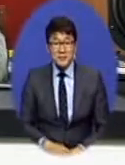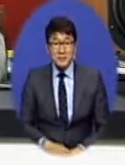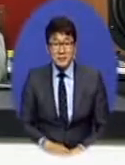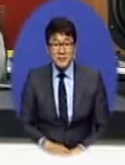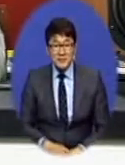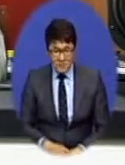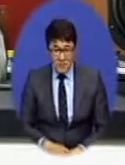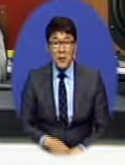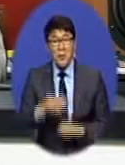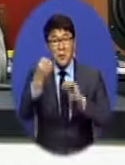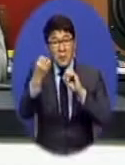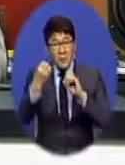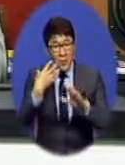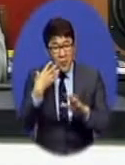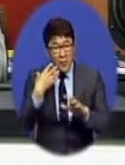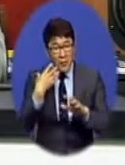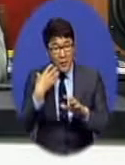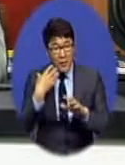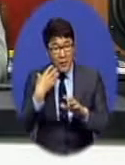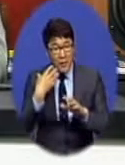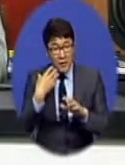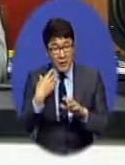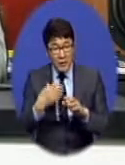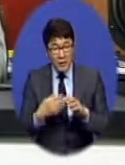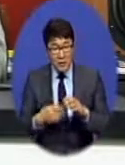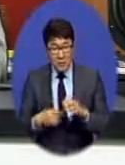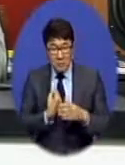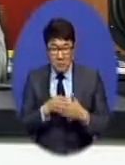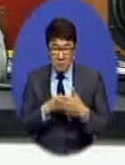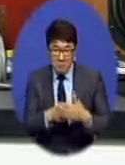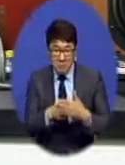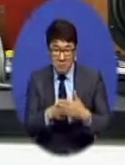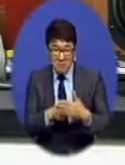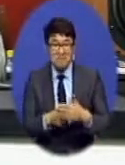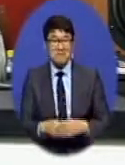예, 역시 약간 이 왕따 기질이 보이네. 독고다이라고 하십니다. 예.